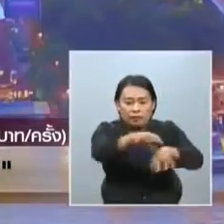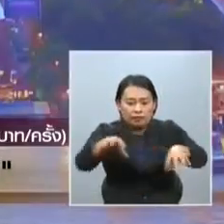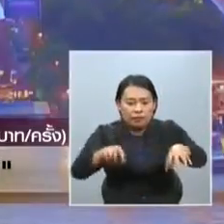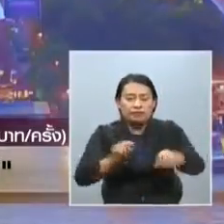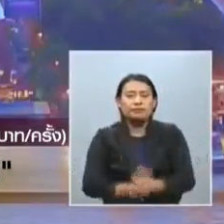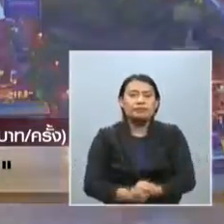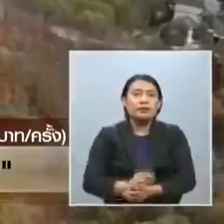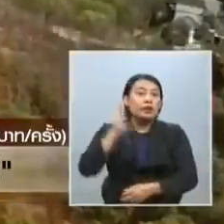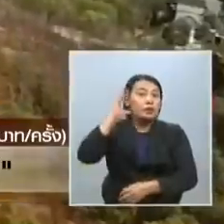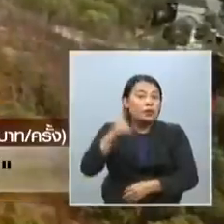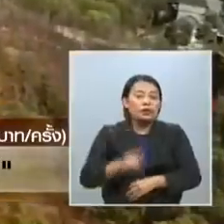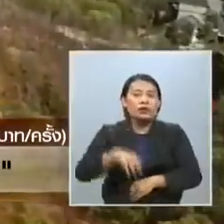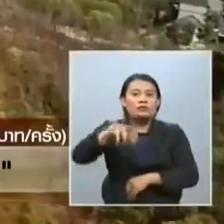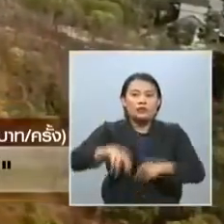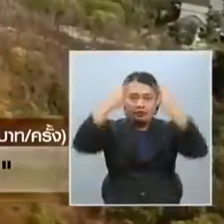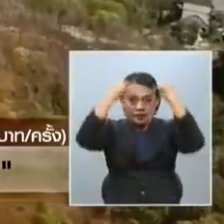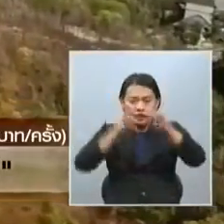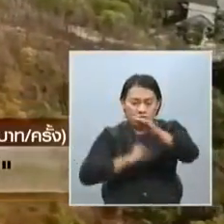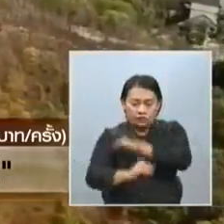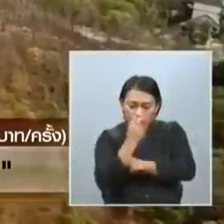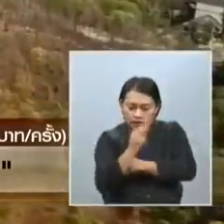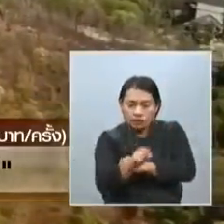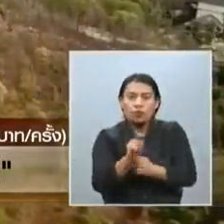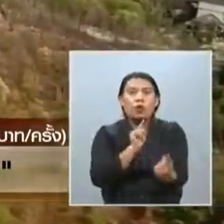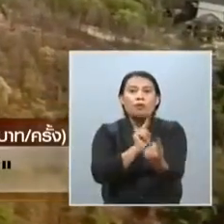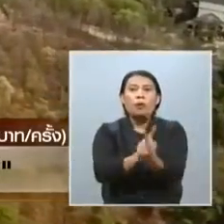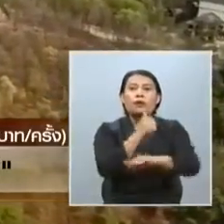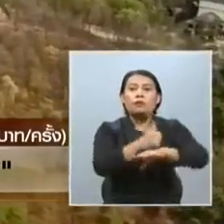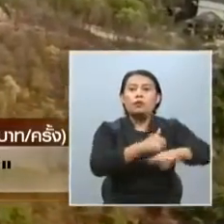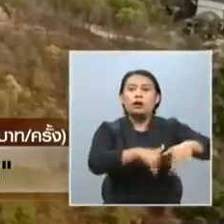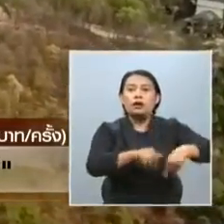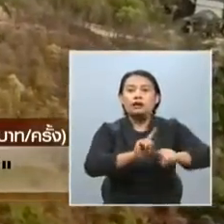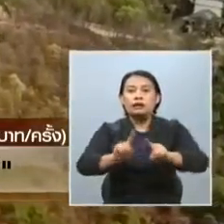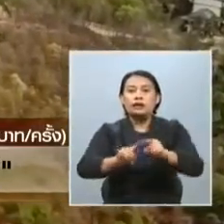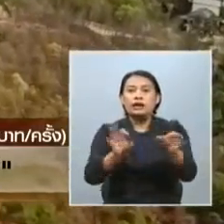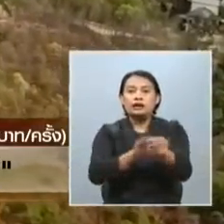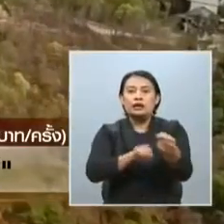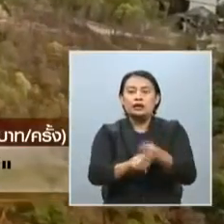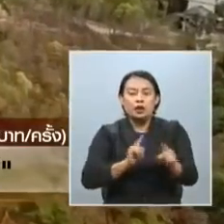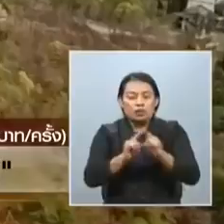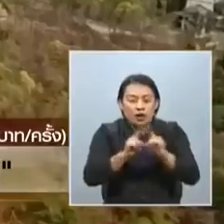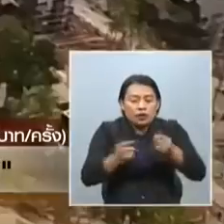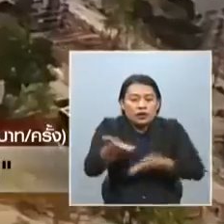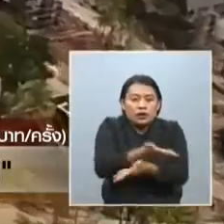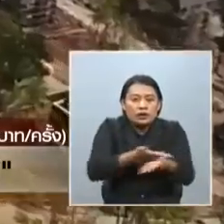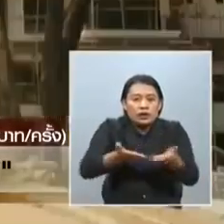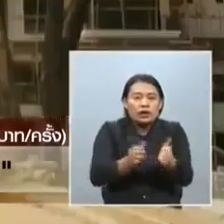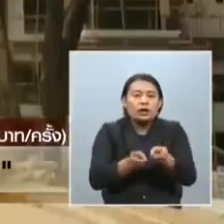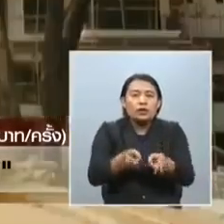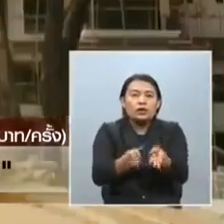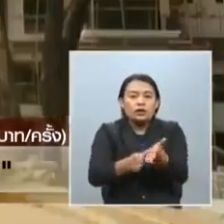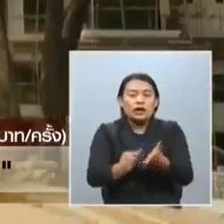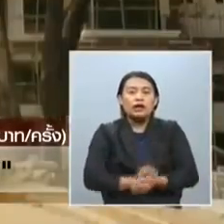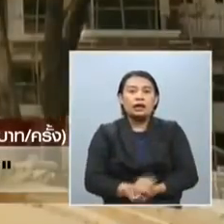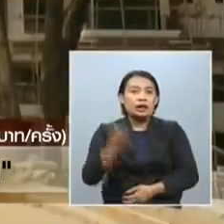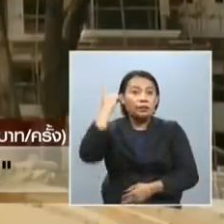ำสำนักนายกรัฐมนตรีเนี่ยจะลงพื้นที่จะไปพบปะกับแกนนำเพื่อจะพูดคุยและหาทางออกเมื่อวานนี้ในรายการศาสตร์พระราช